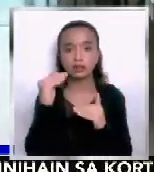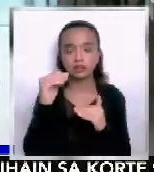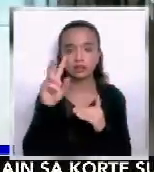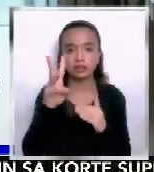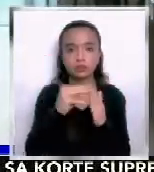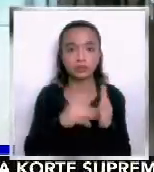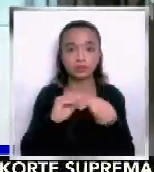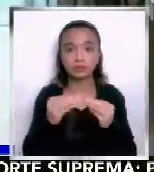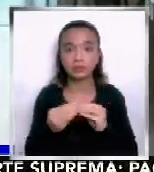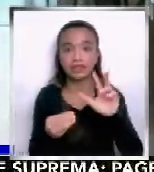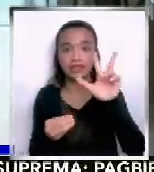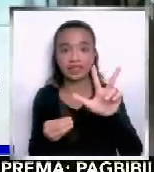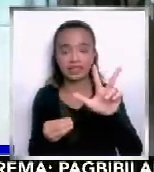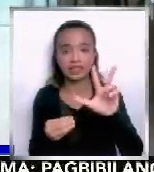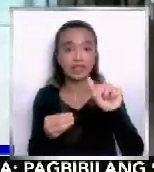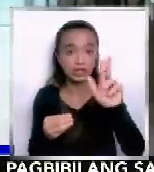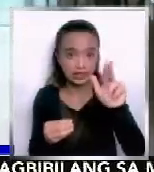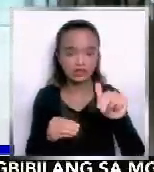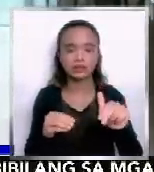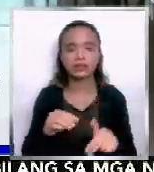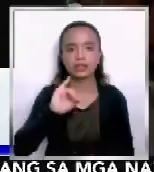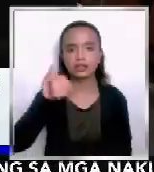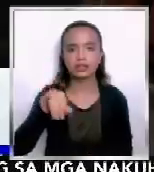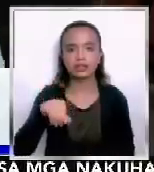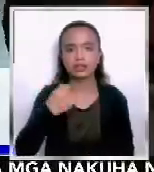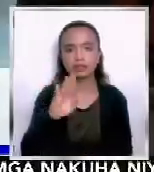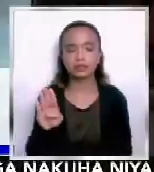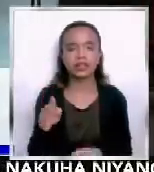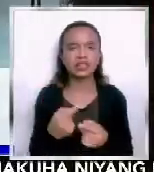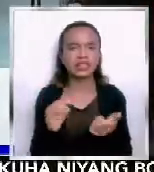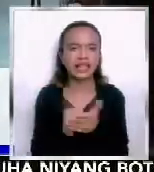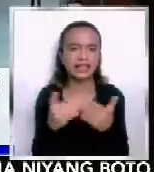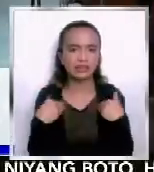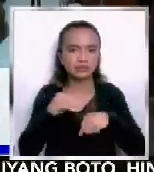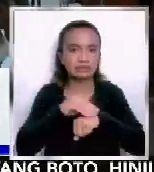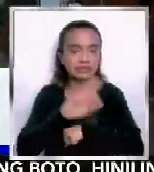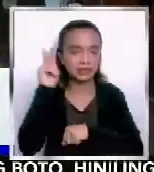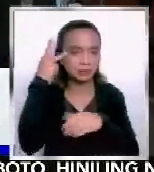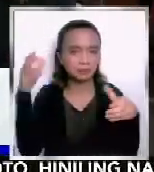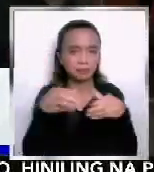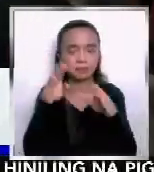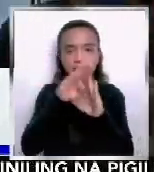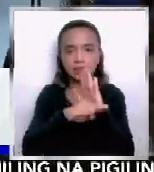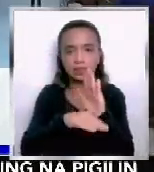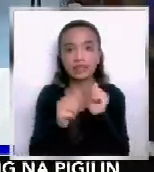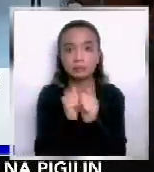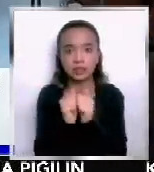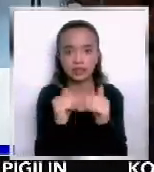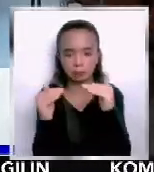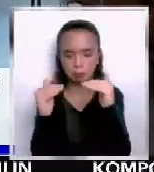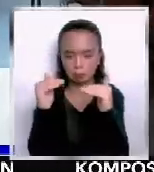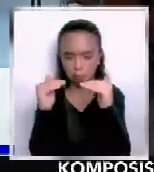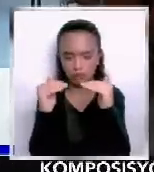13 na si Jejomar Binay. Mas may epekto raw ito sa party list election kung saan dikit-dikit ang mga boto at